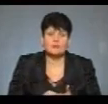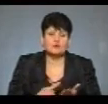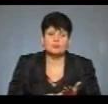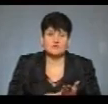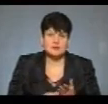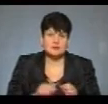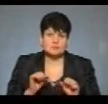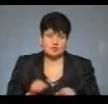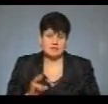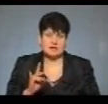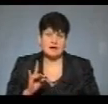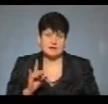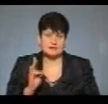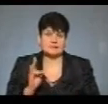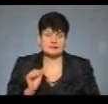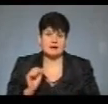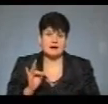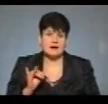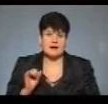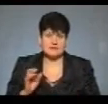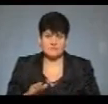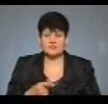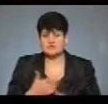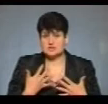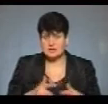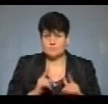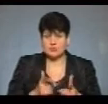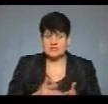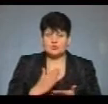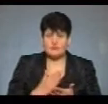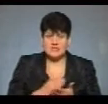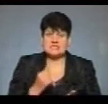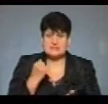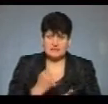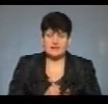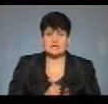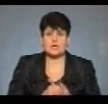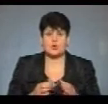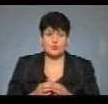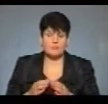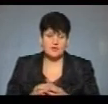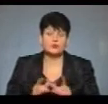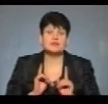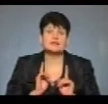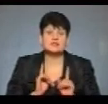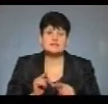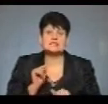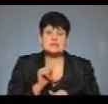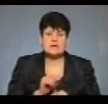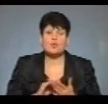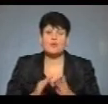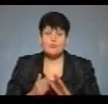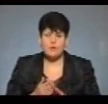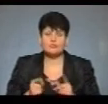підтвердження спроможності Нараївської, хоча вони вже погодили існування і затвердили цієї громади, і лише за тієї умови, що